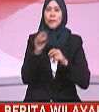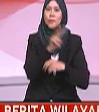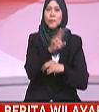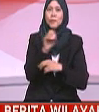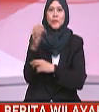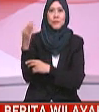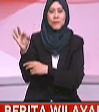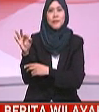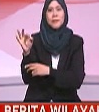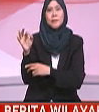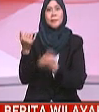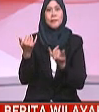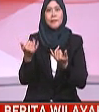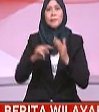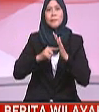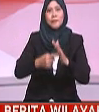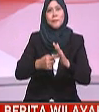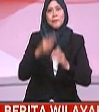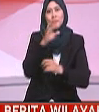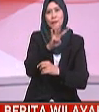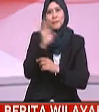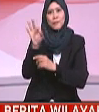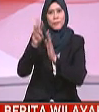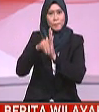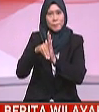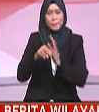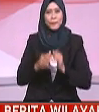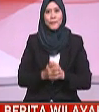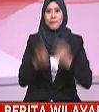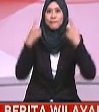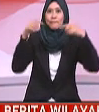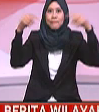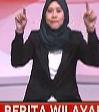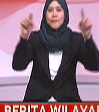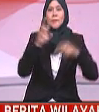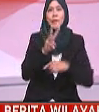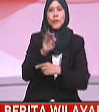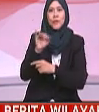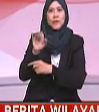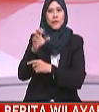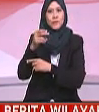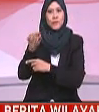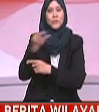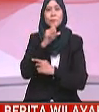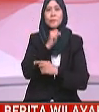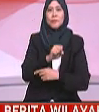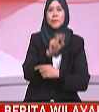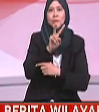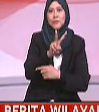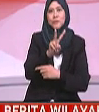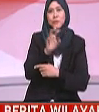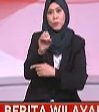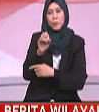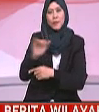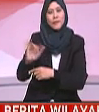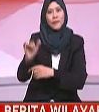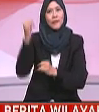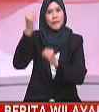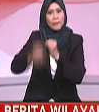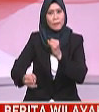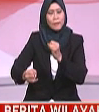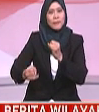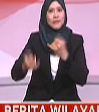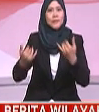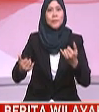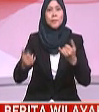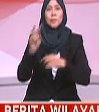dalam saingan yang berlangsung selama 49 minit. Kejayaan Wei Chong 21 dan Kai Wun 20 juga mengakhiri